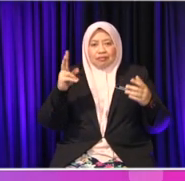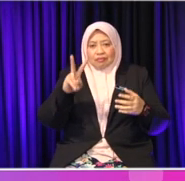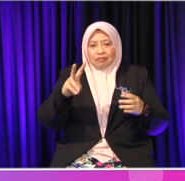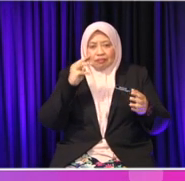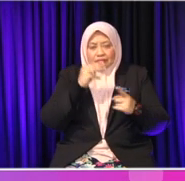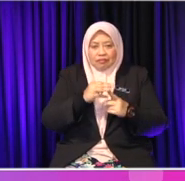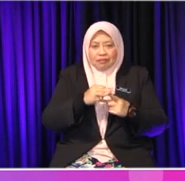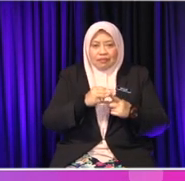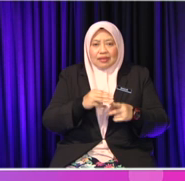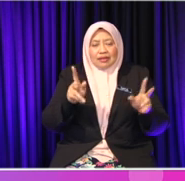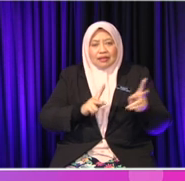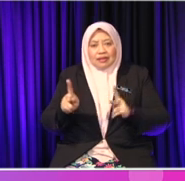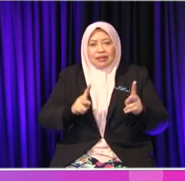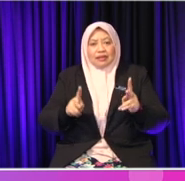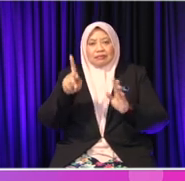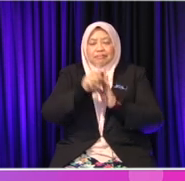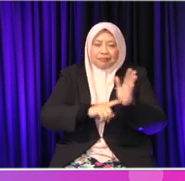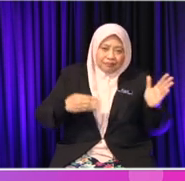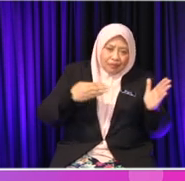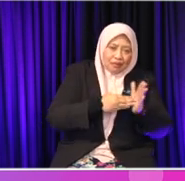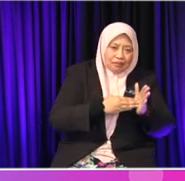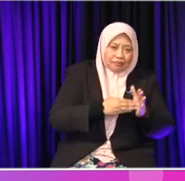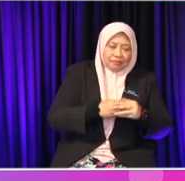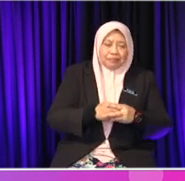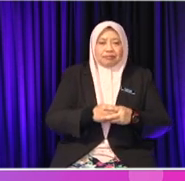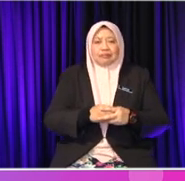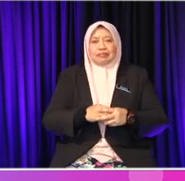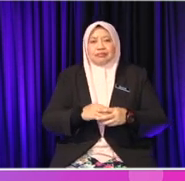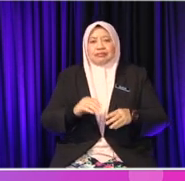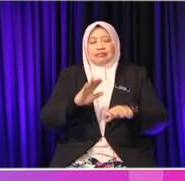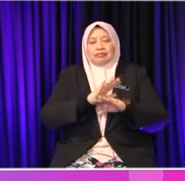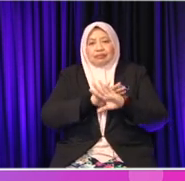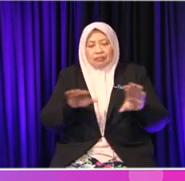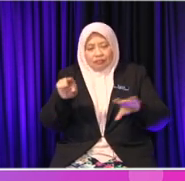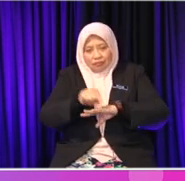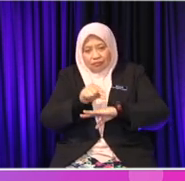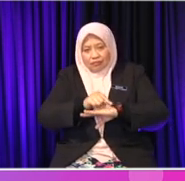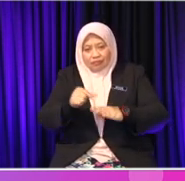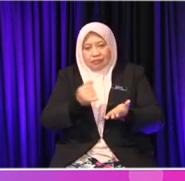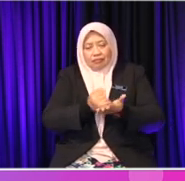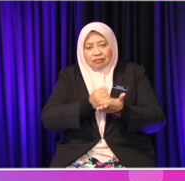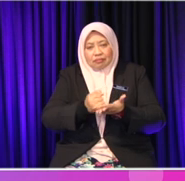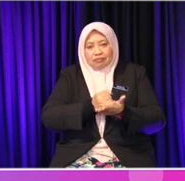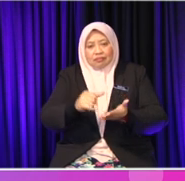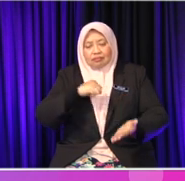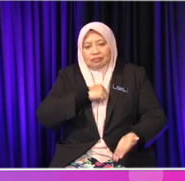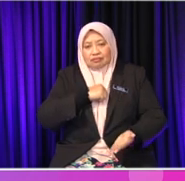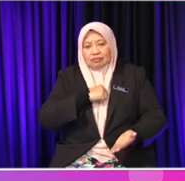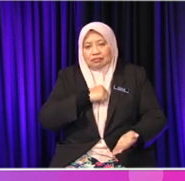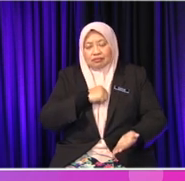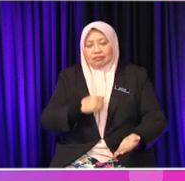Ya keretanya dilanggar yang kedua adalah dia tidak menggunakan istilah Dia jarang kita